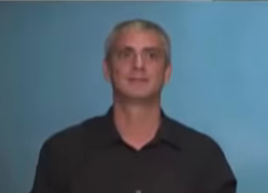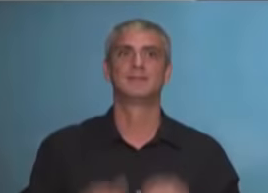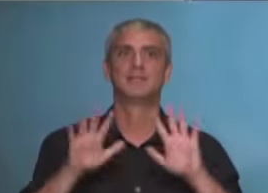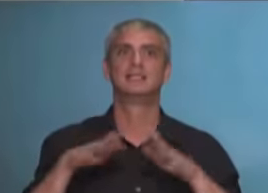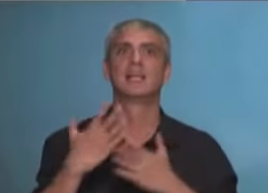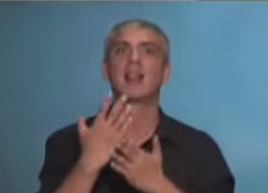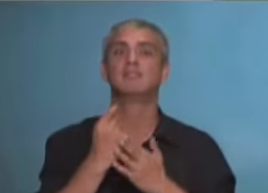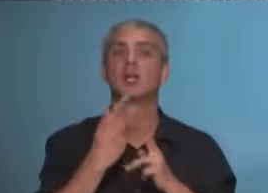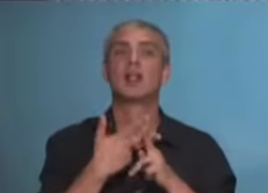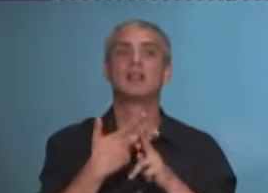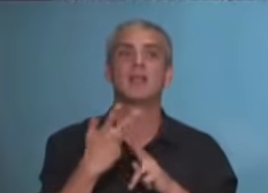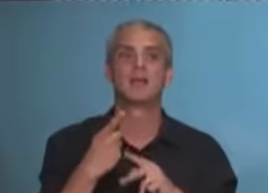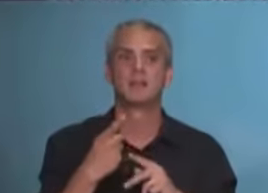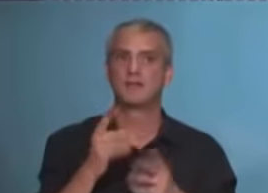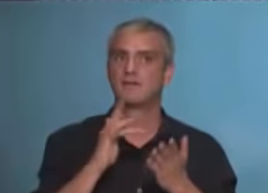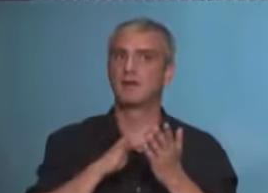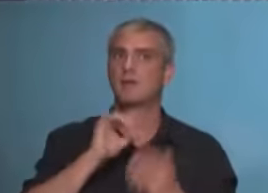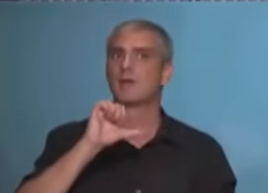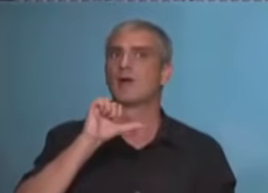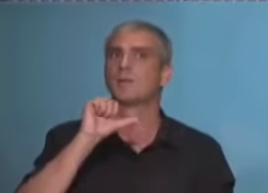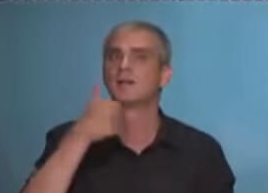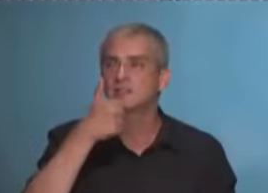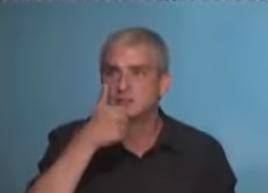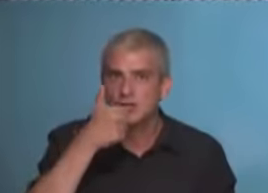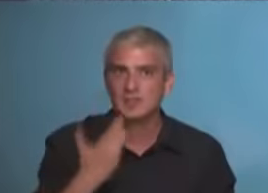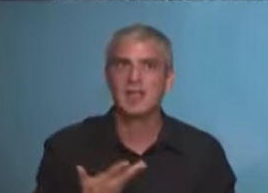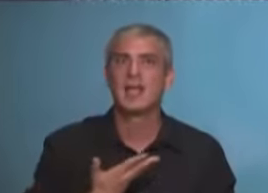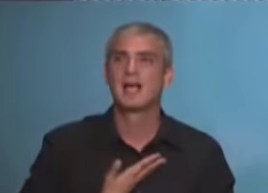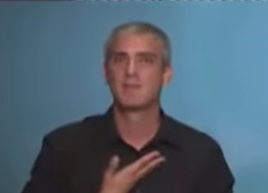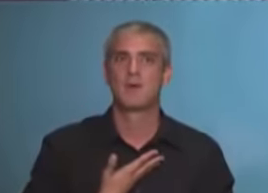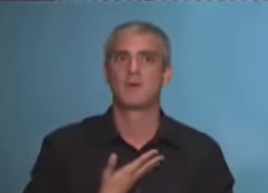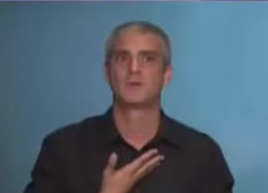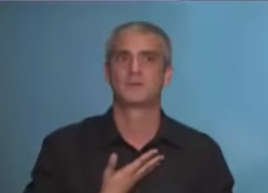שקלים נטו. עברו במקום הראשון. קבלו את...